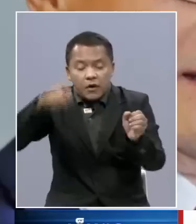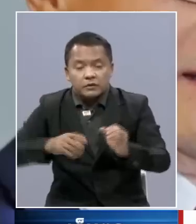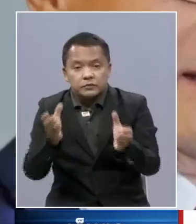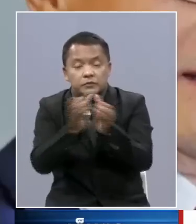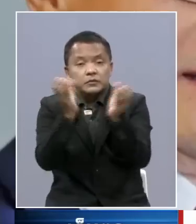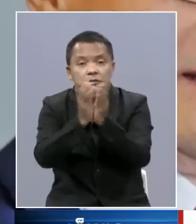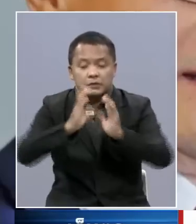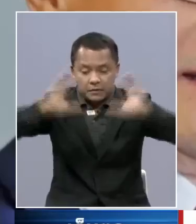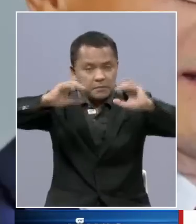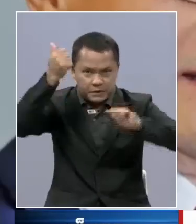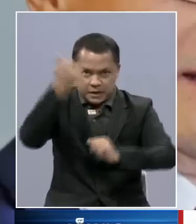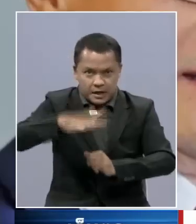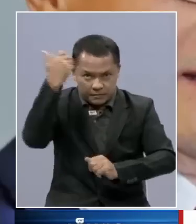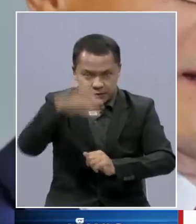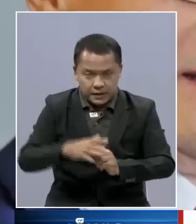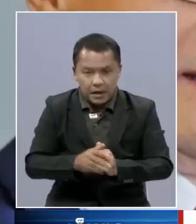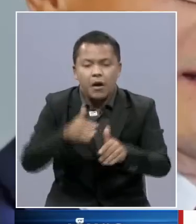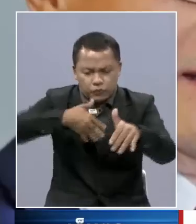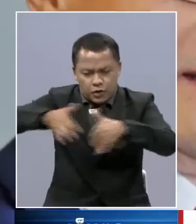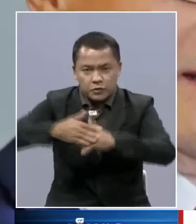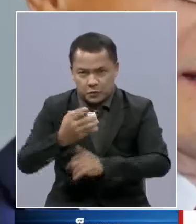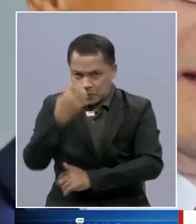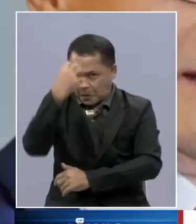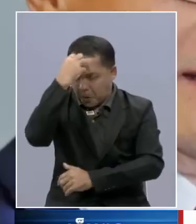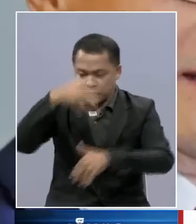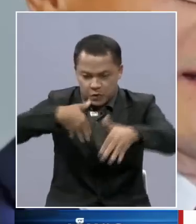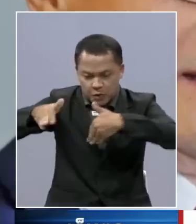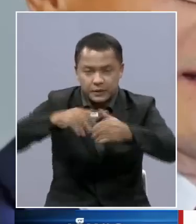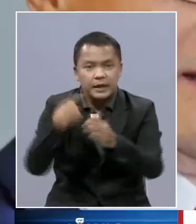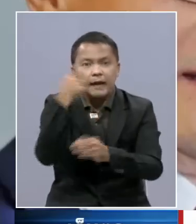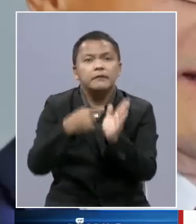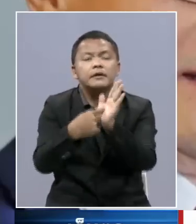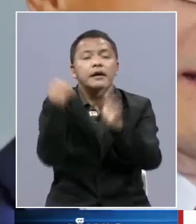ไตยก็ตั้งรัฐบาลไม่ได้แน่ๆสิประชาชนโกรธตายเลยใครเส